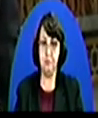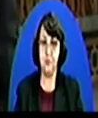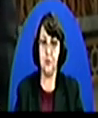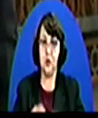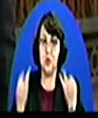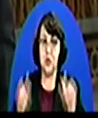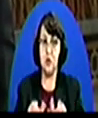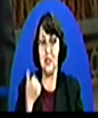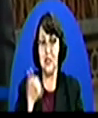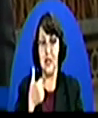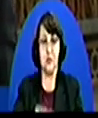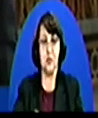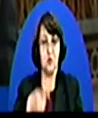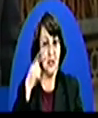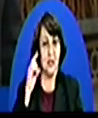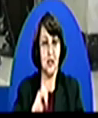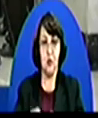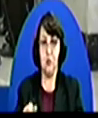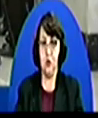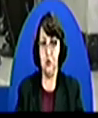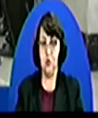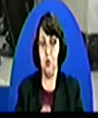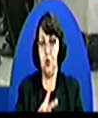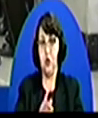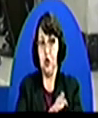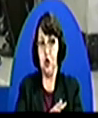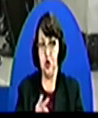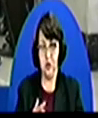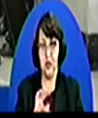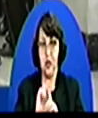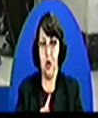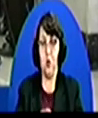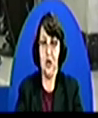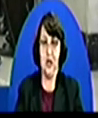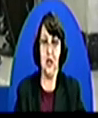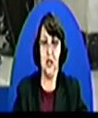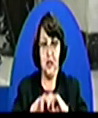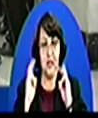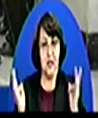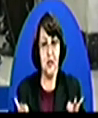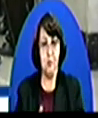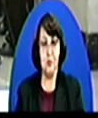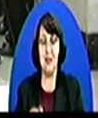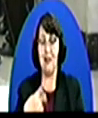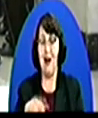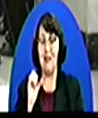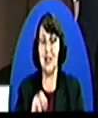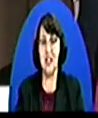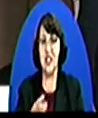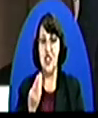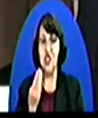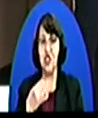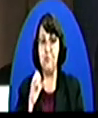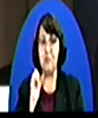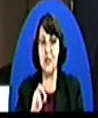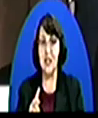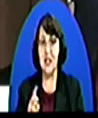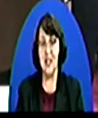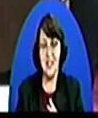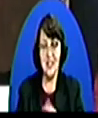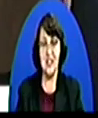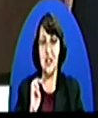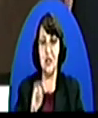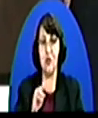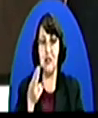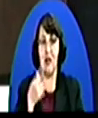Улсын хурлын зарим гишүүний санаачлан боловсруулсан хуулийн төслөөр бол иргэд нийгмийн даатгалын шимтгэлээс тэтгэврийн даатгалын санд